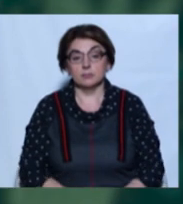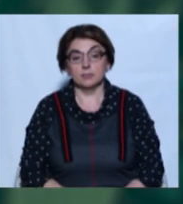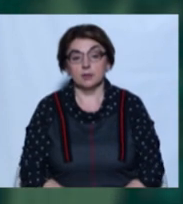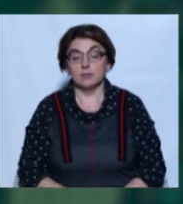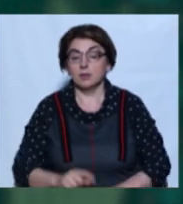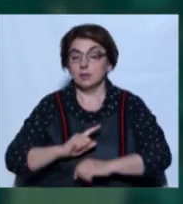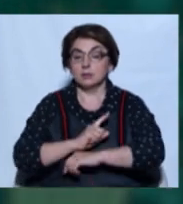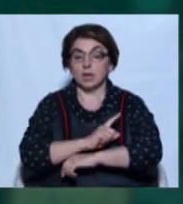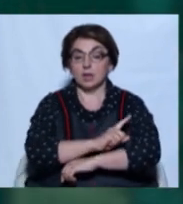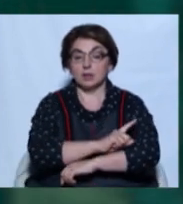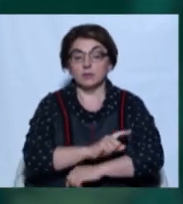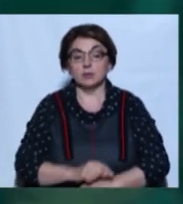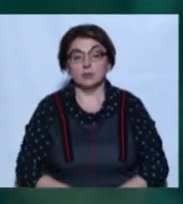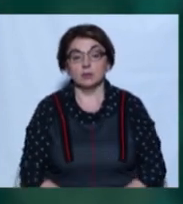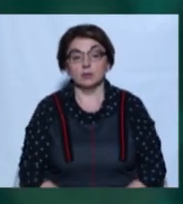თაგვი,